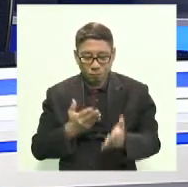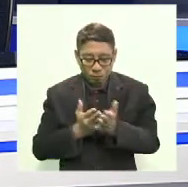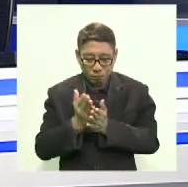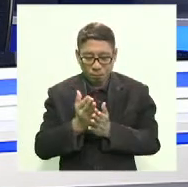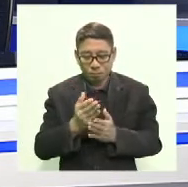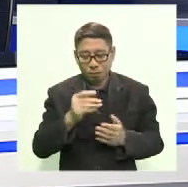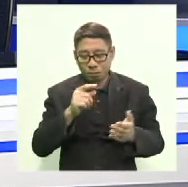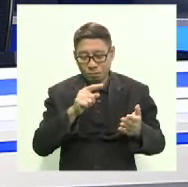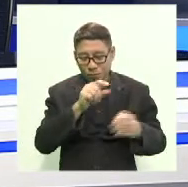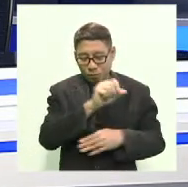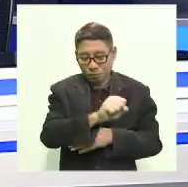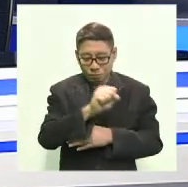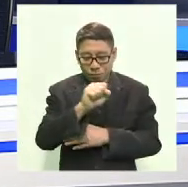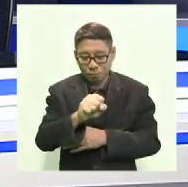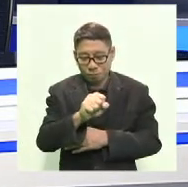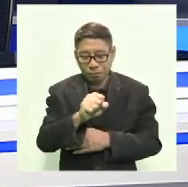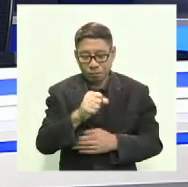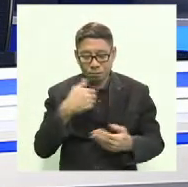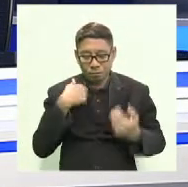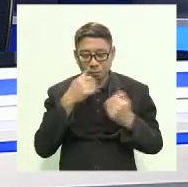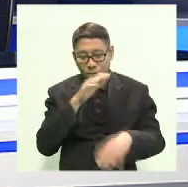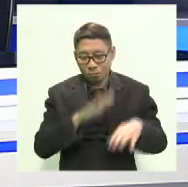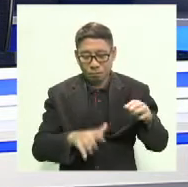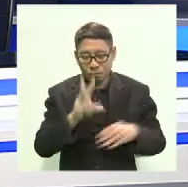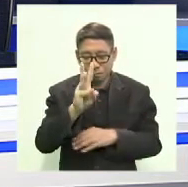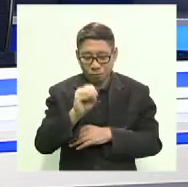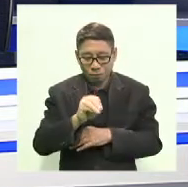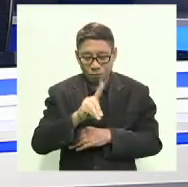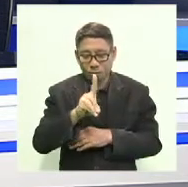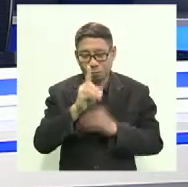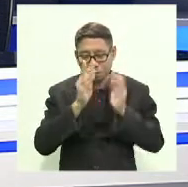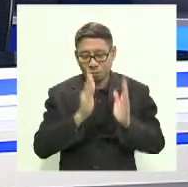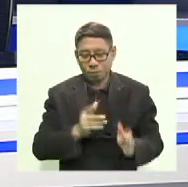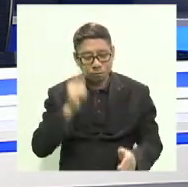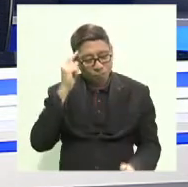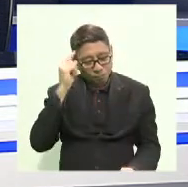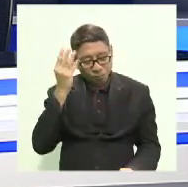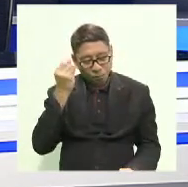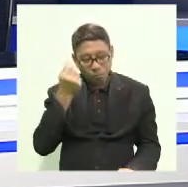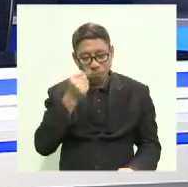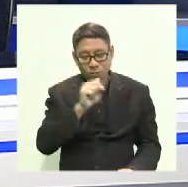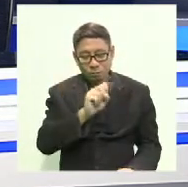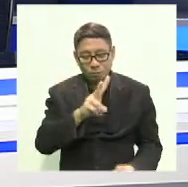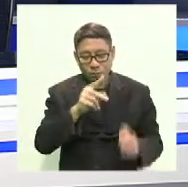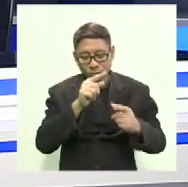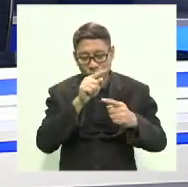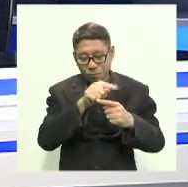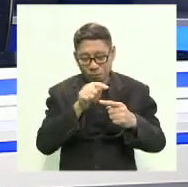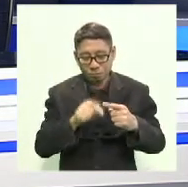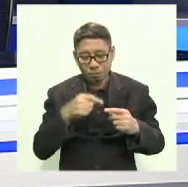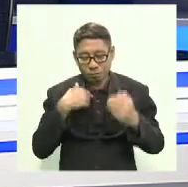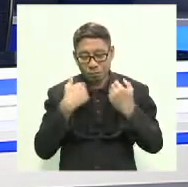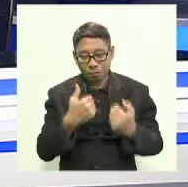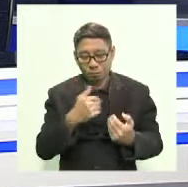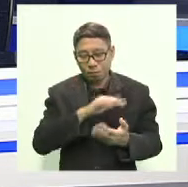าผู้แทนราษฎรเข้าไปนั่งเนี่ยนะคะประมาณ61คนหรือคิดเป็น 12% ของจำนวนสภาทั้งห